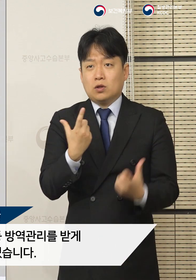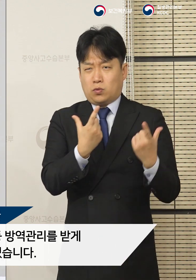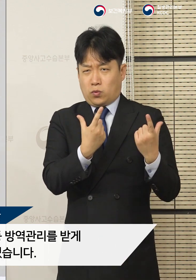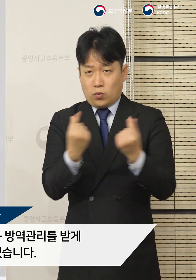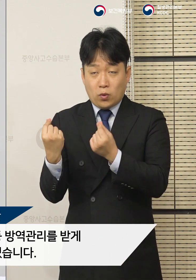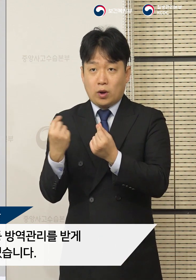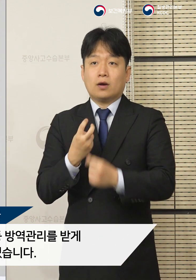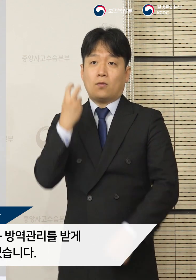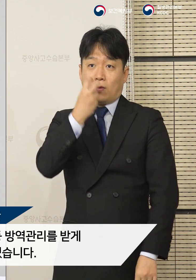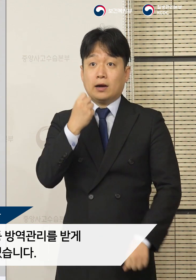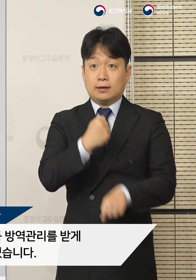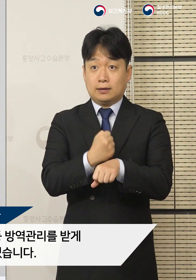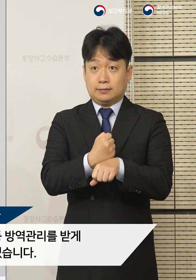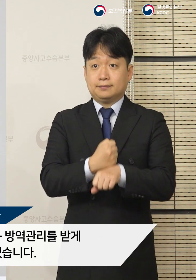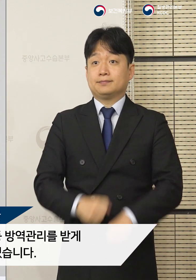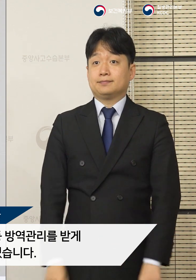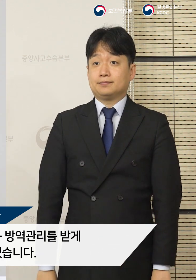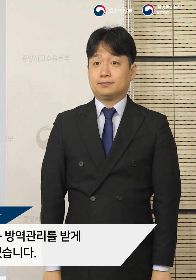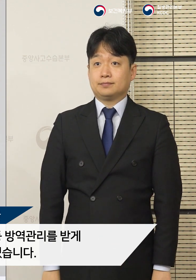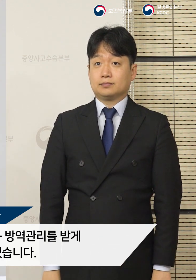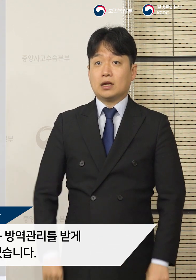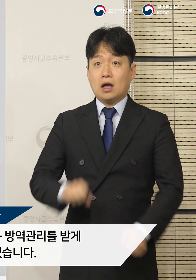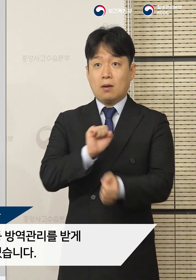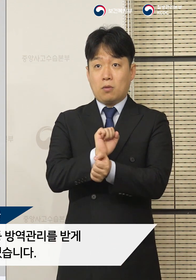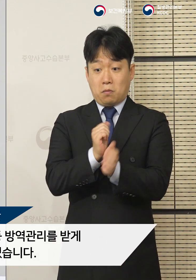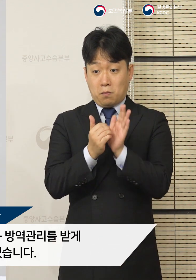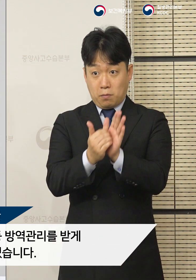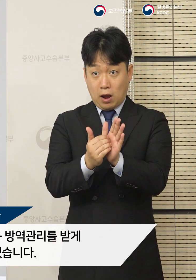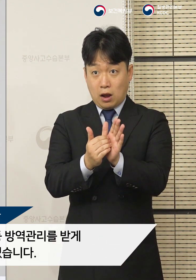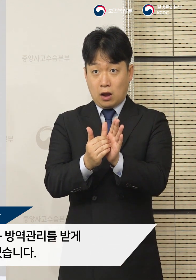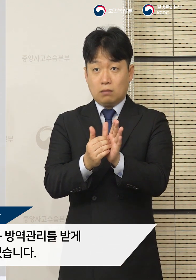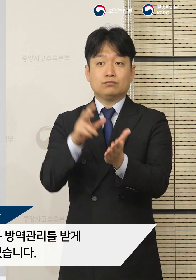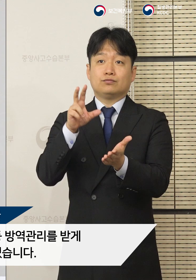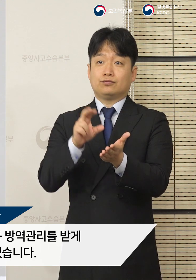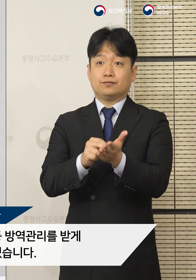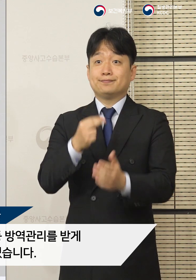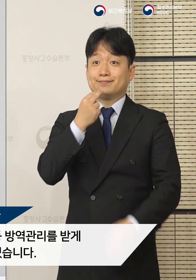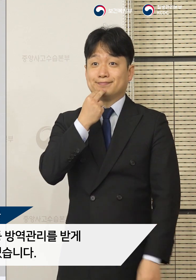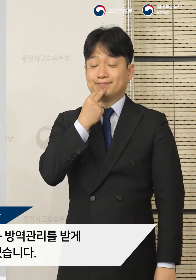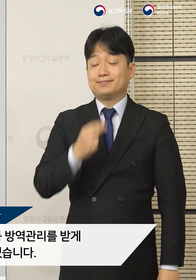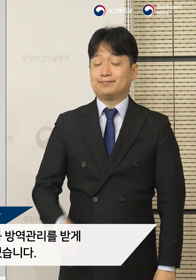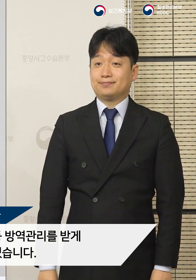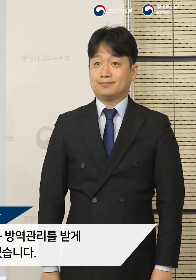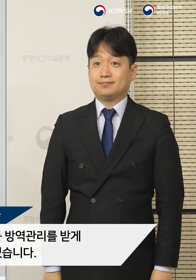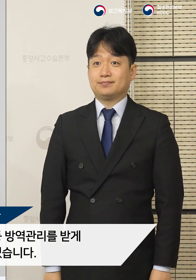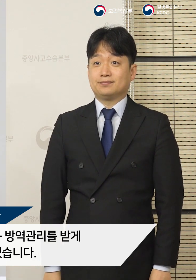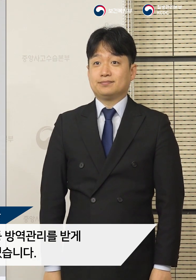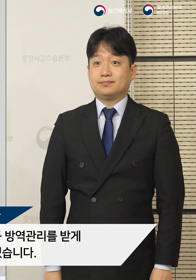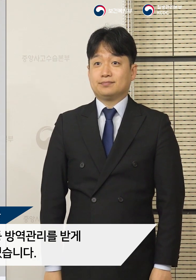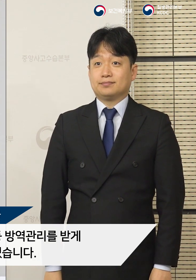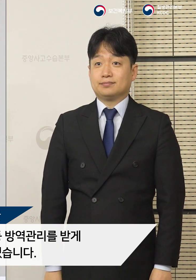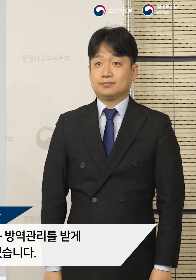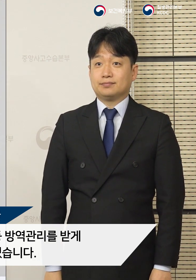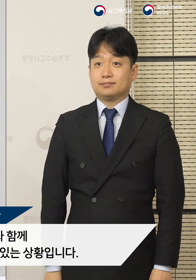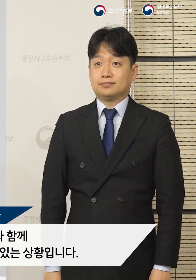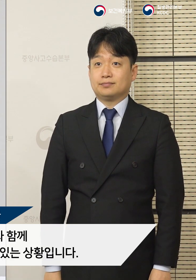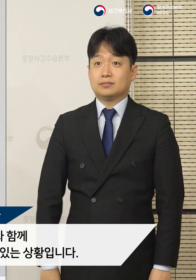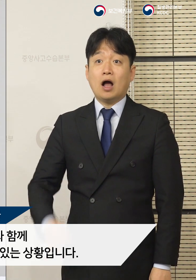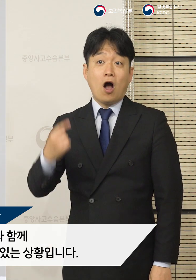등 방역 관리를 받게 될 것이며 방역적으로는 문제가 없는 것으로 판단하였습니다.